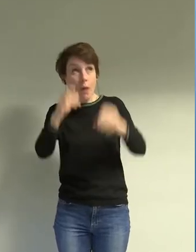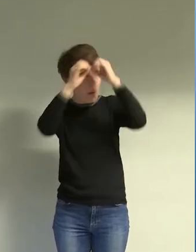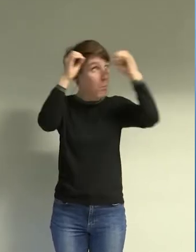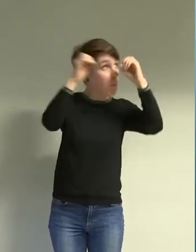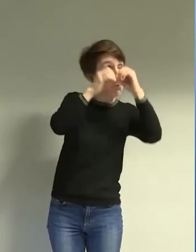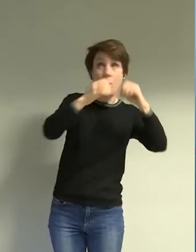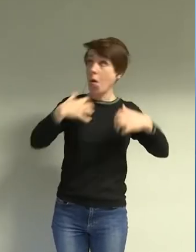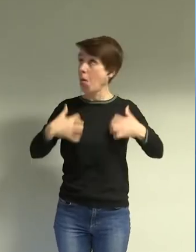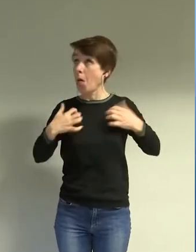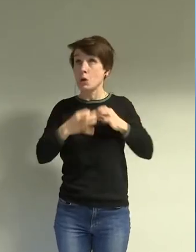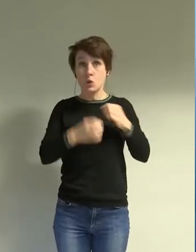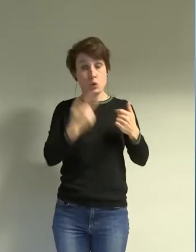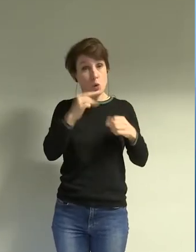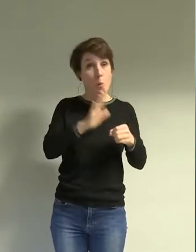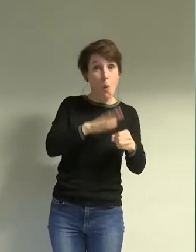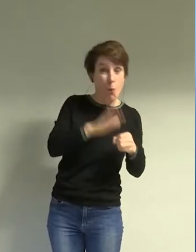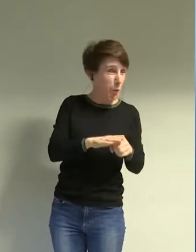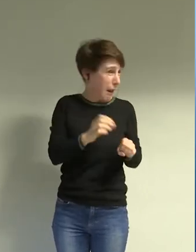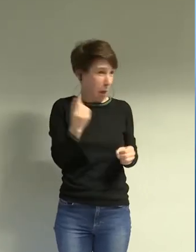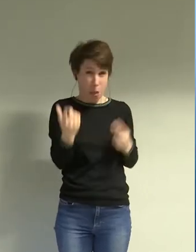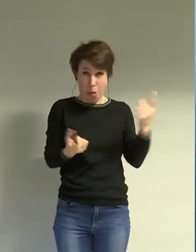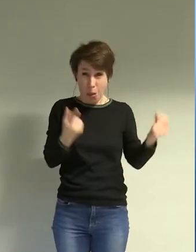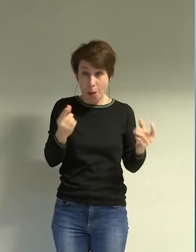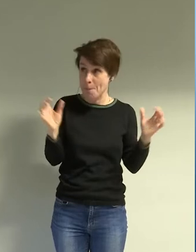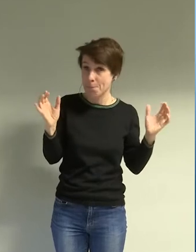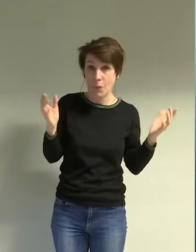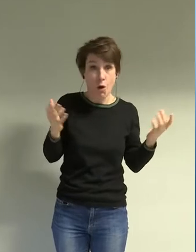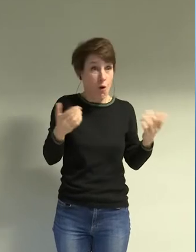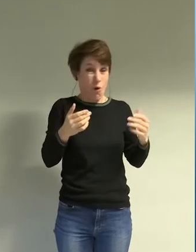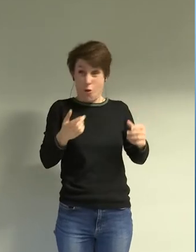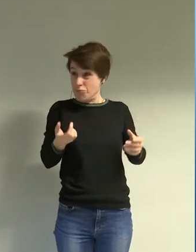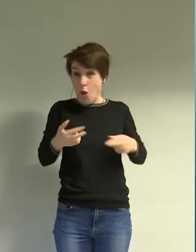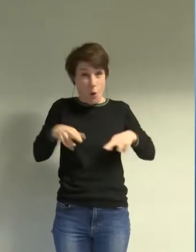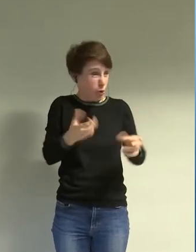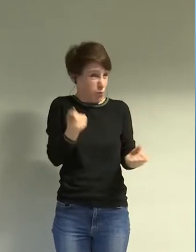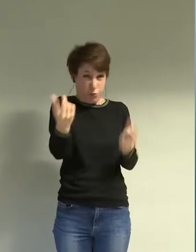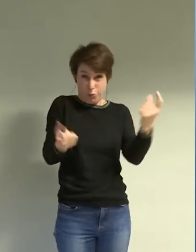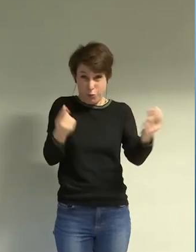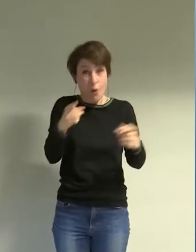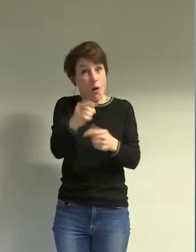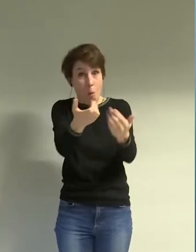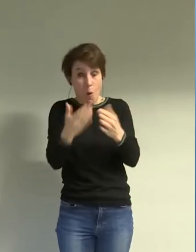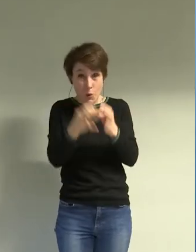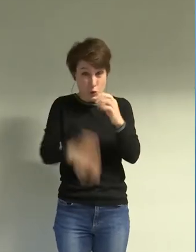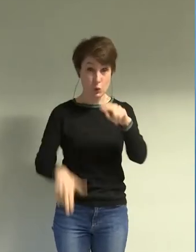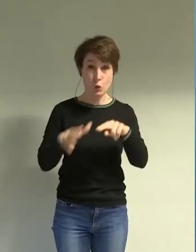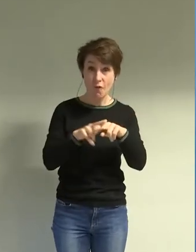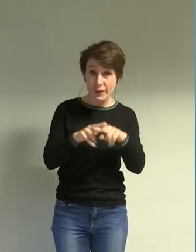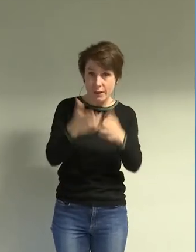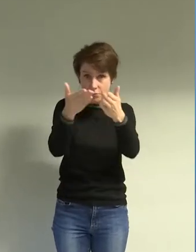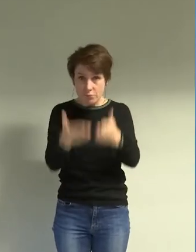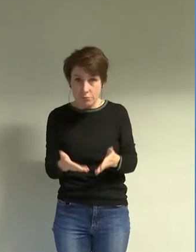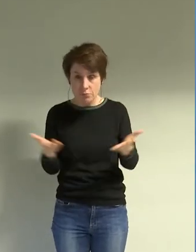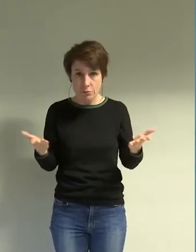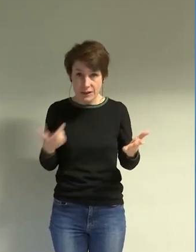des corbeilles qui déborde partout des encombrants qui jonchent l'espace public bref qui n'est pas capable de traiter le problème de